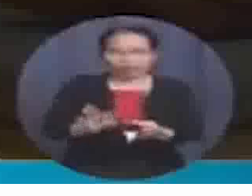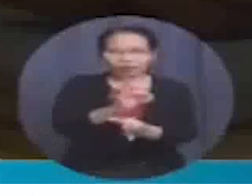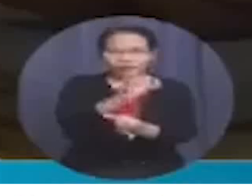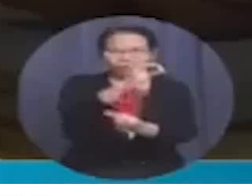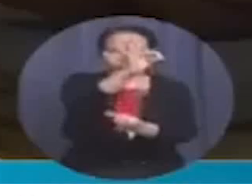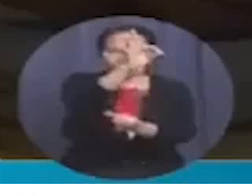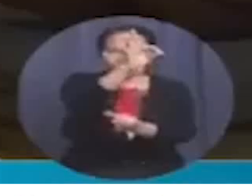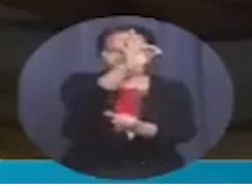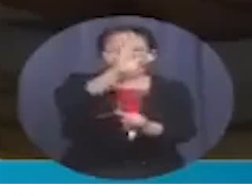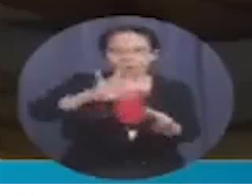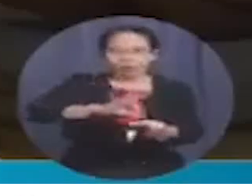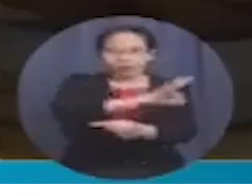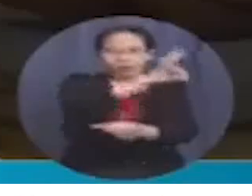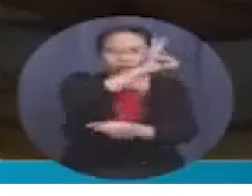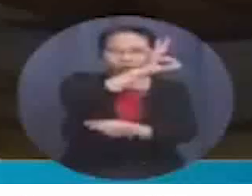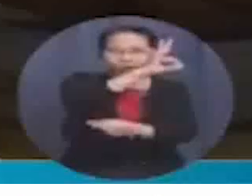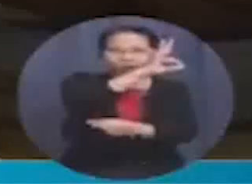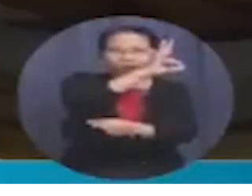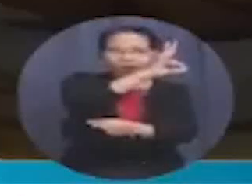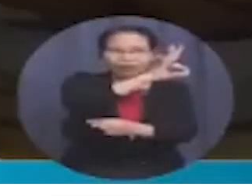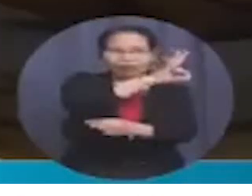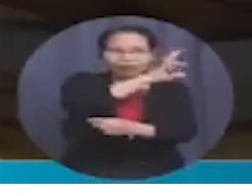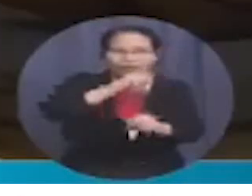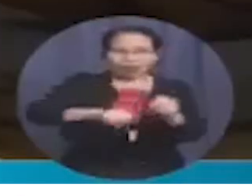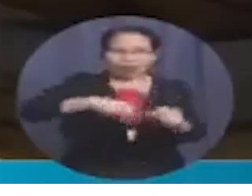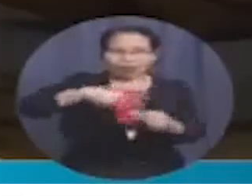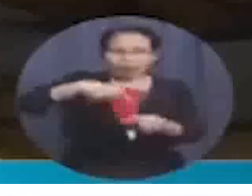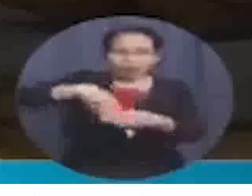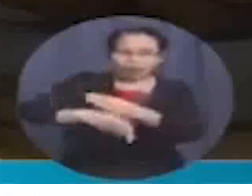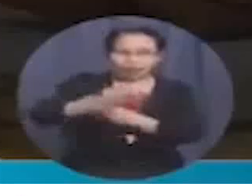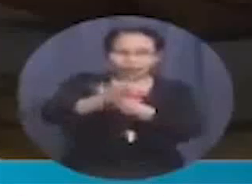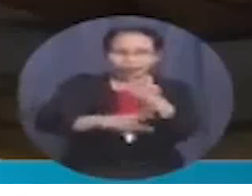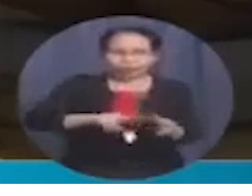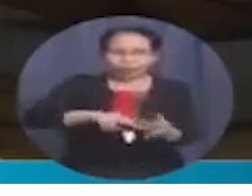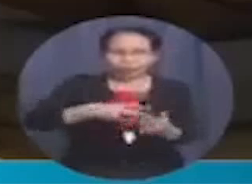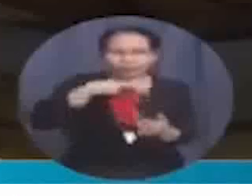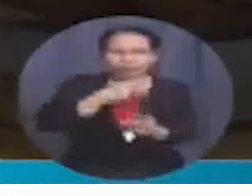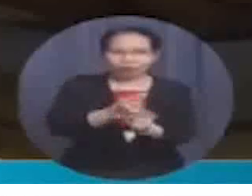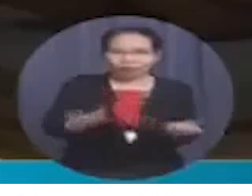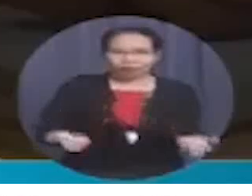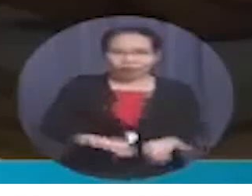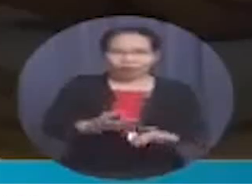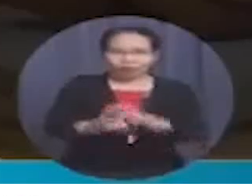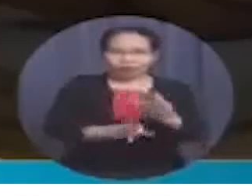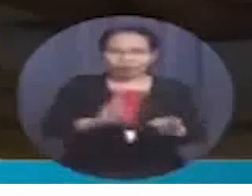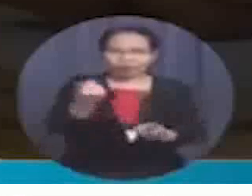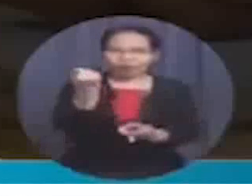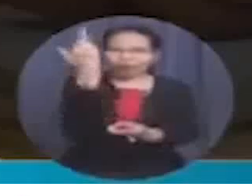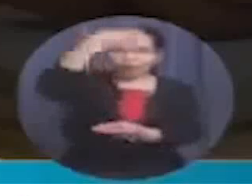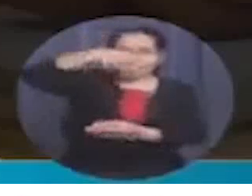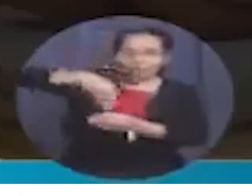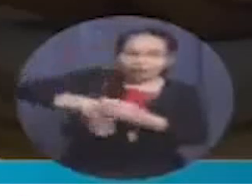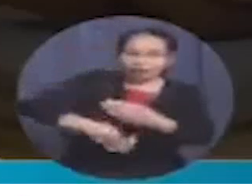yon. Kaya pagpasok niya sa sanlibutan, ibig sabihin, hindi siya taga rito. Pumasok lang siya rito sa world. When